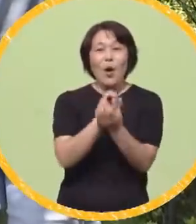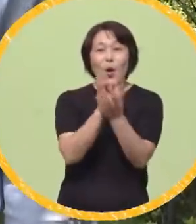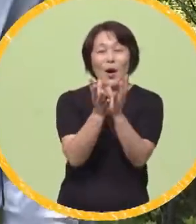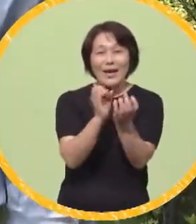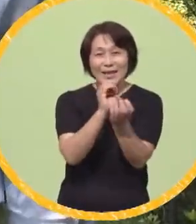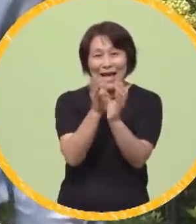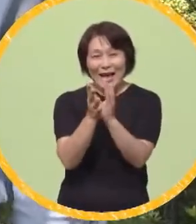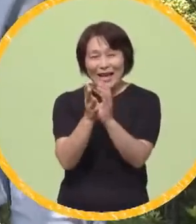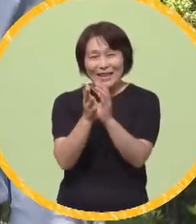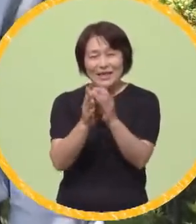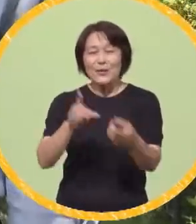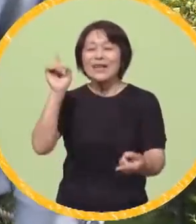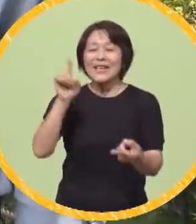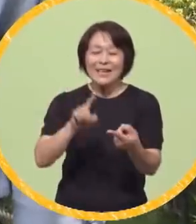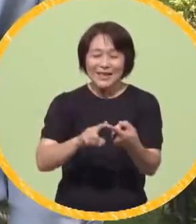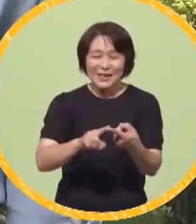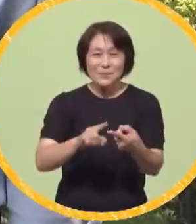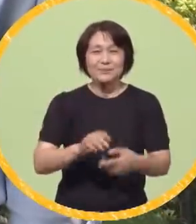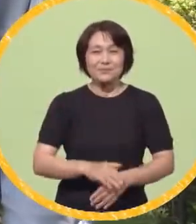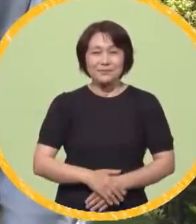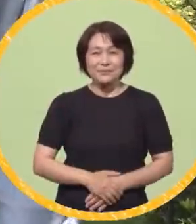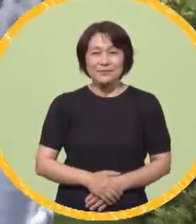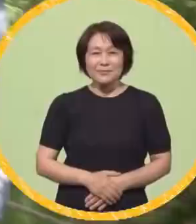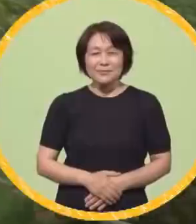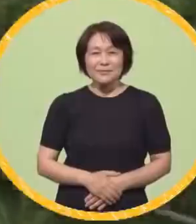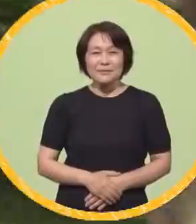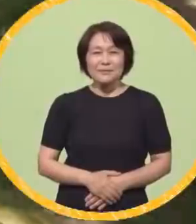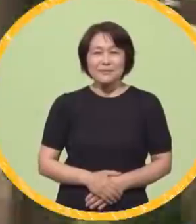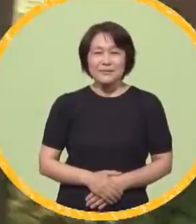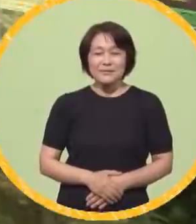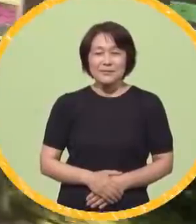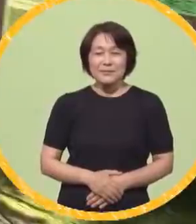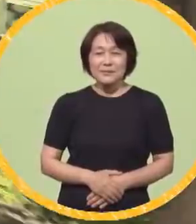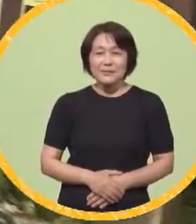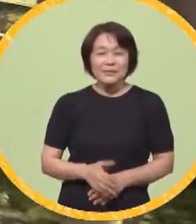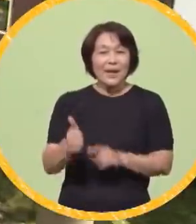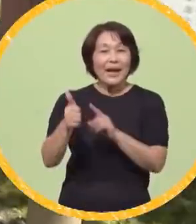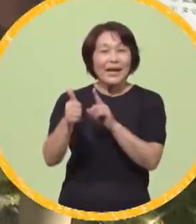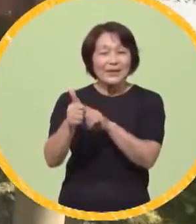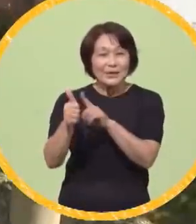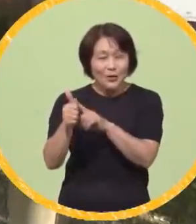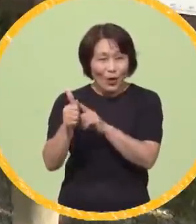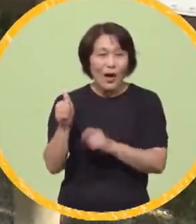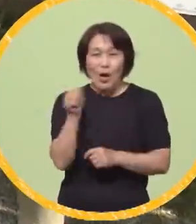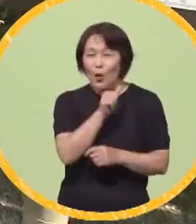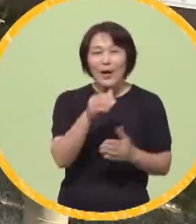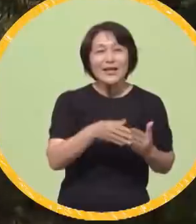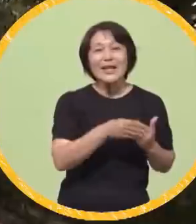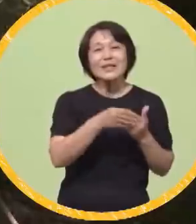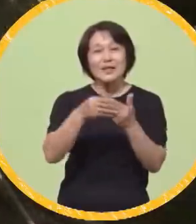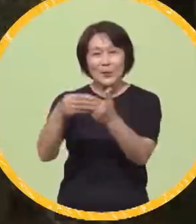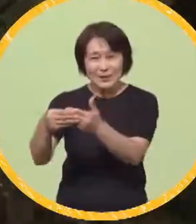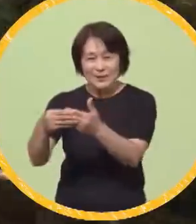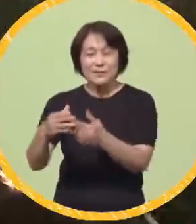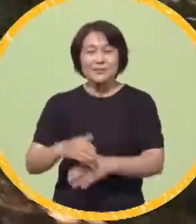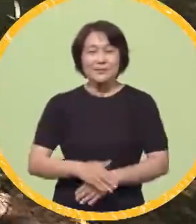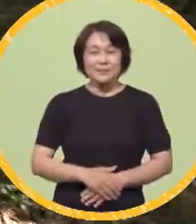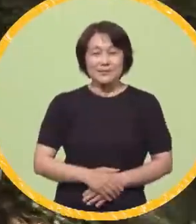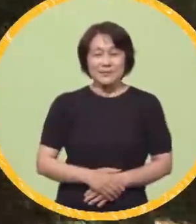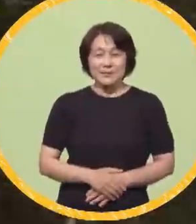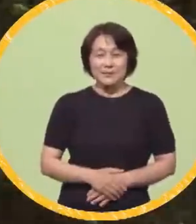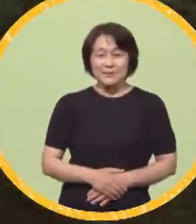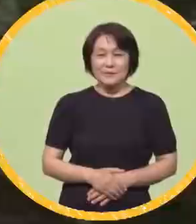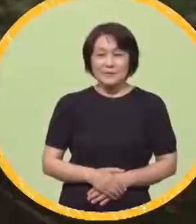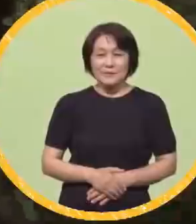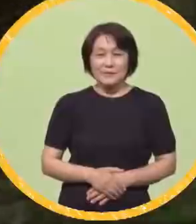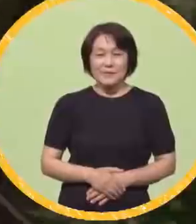ですね。 あ、そういうことなんですね、はいはい、 ということで園長おすすめスポットにご案内、 うん、あ、